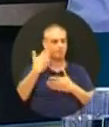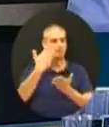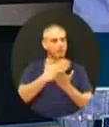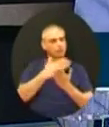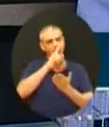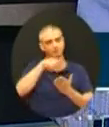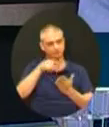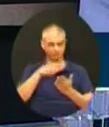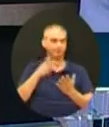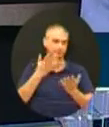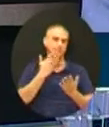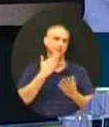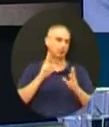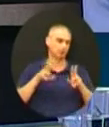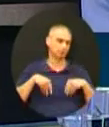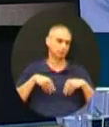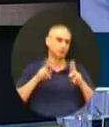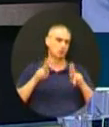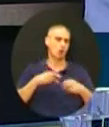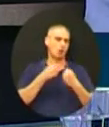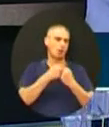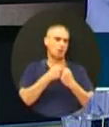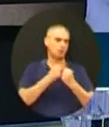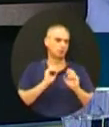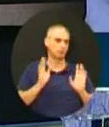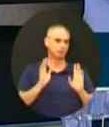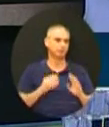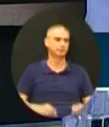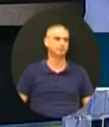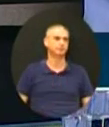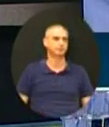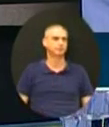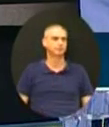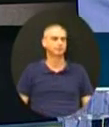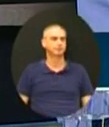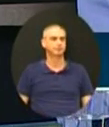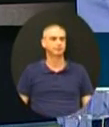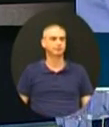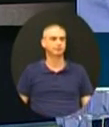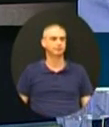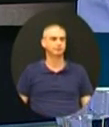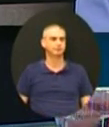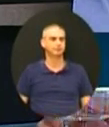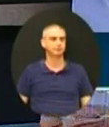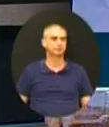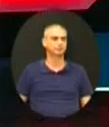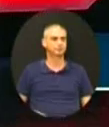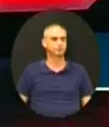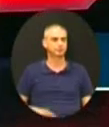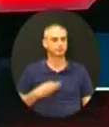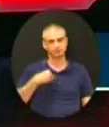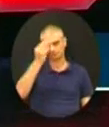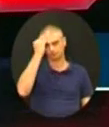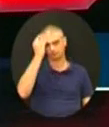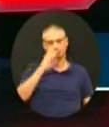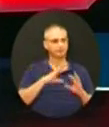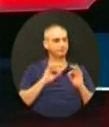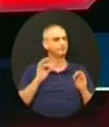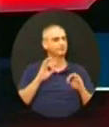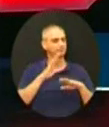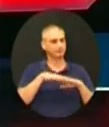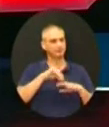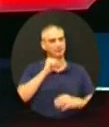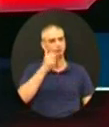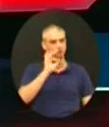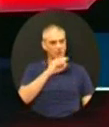כן. וכן הלאה, זה משהו שישראל כן. יכולה להתמודד איתו בלי בעיה. אני רוצה לשאול אותך, יאנה, אנחנו זוכרים בתחילת הקדנציה הראשונה